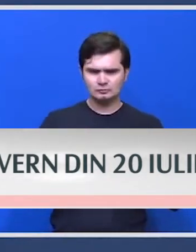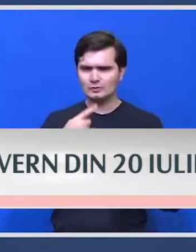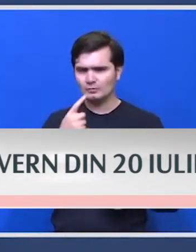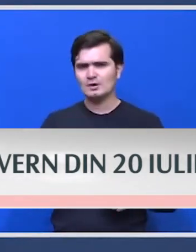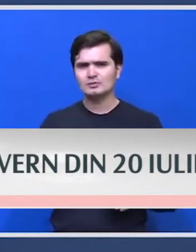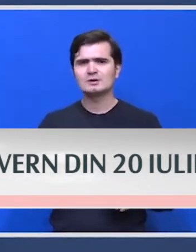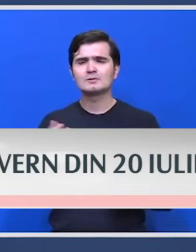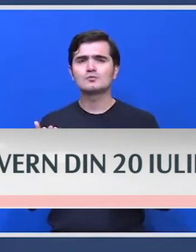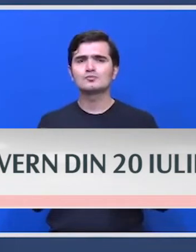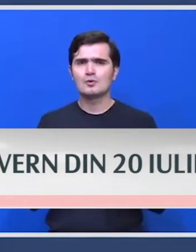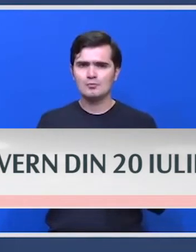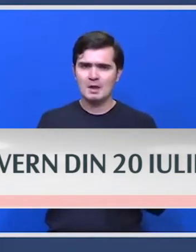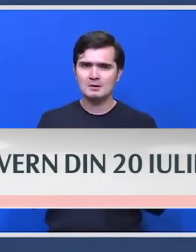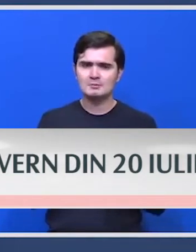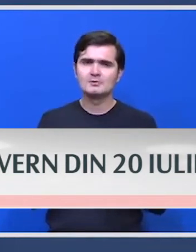care a